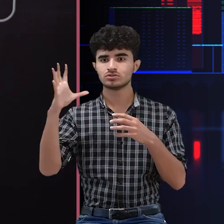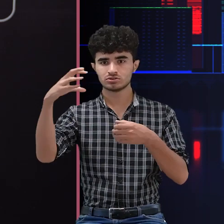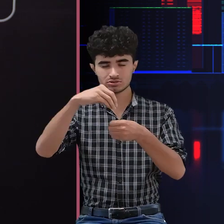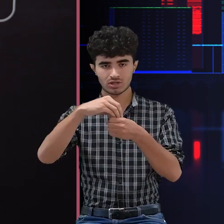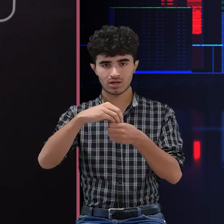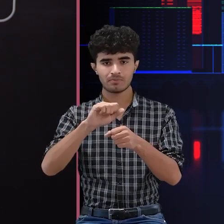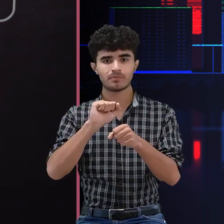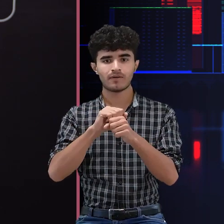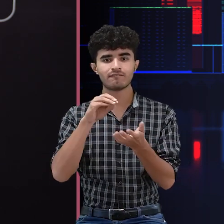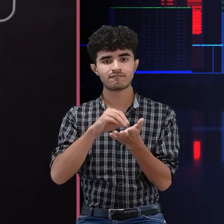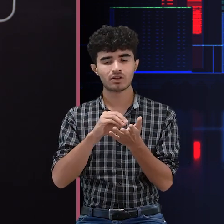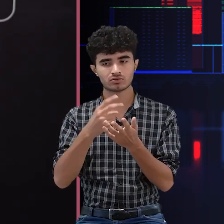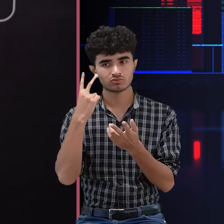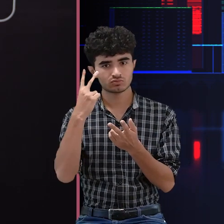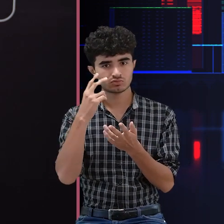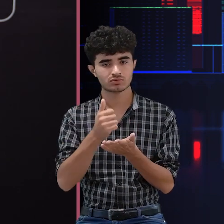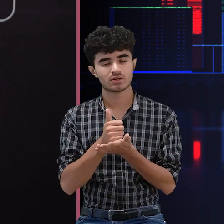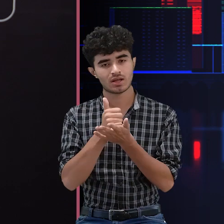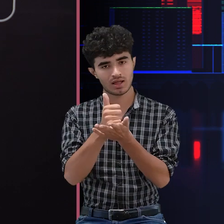اور لوگوں کے